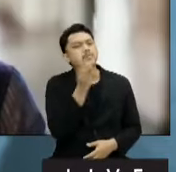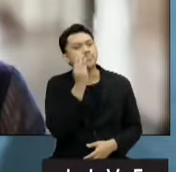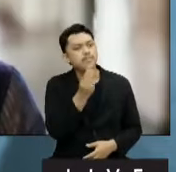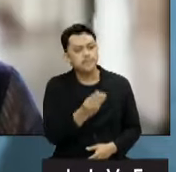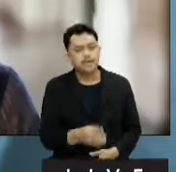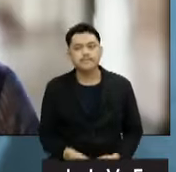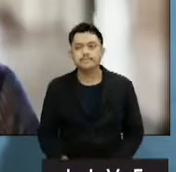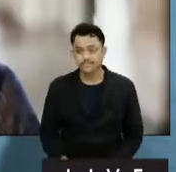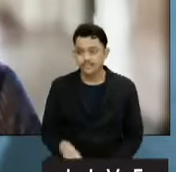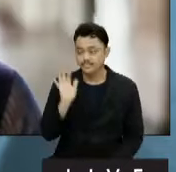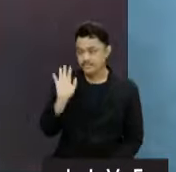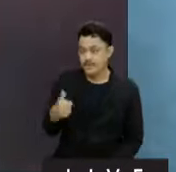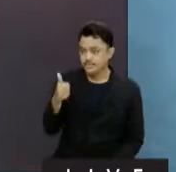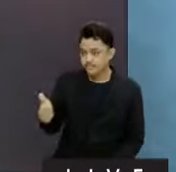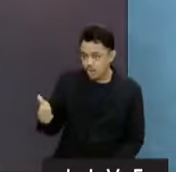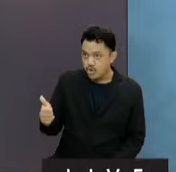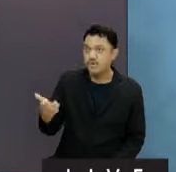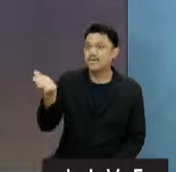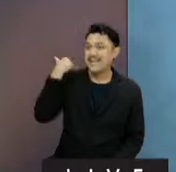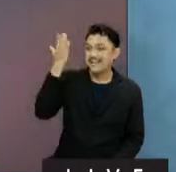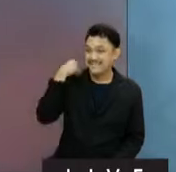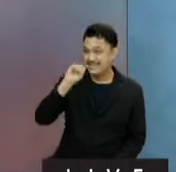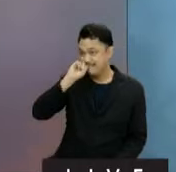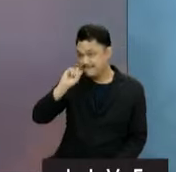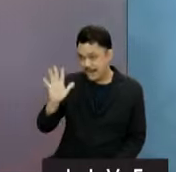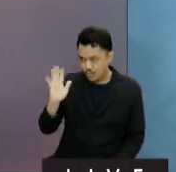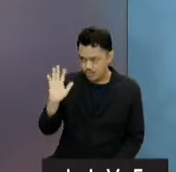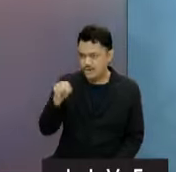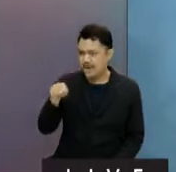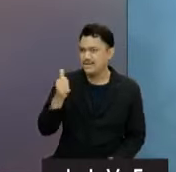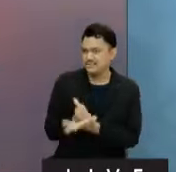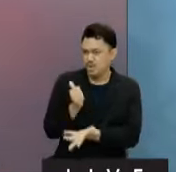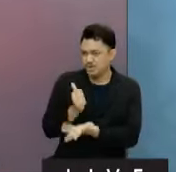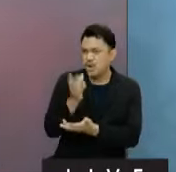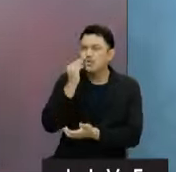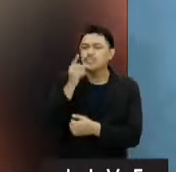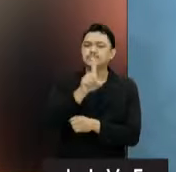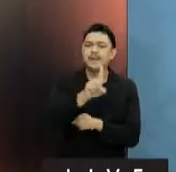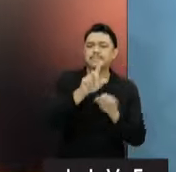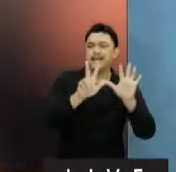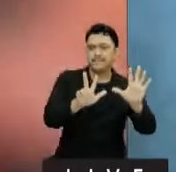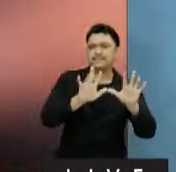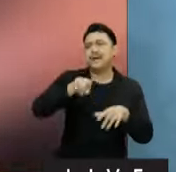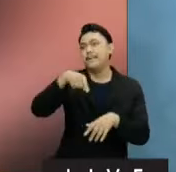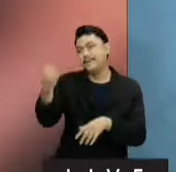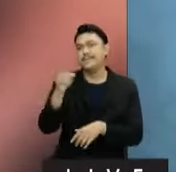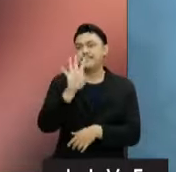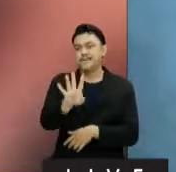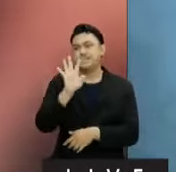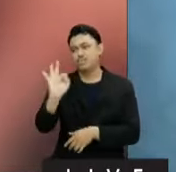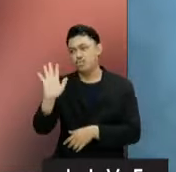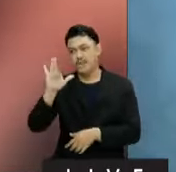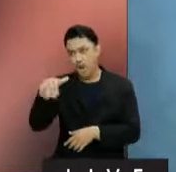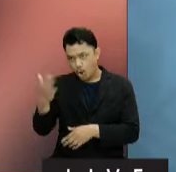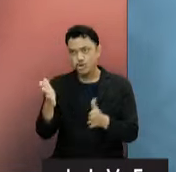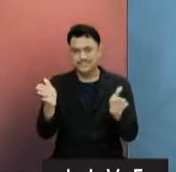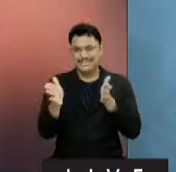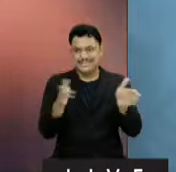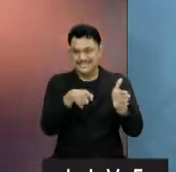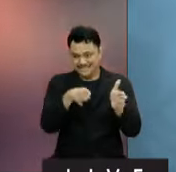Ya, betul. Itu tadi saya sampaikan bahwa sebenarnya usia 18 sampai 40 tahun itu dikategorikan sebagai usia